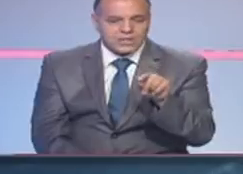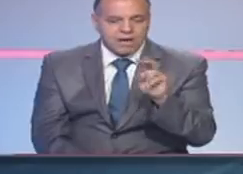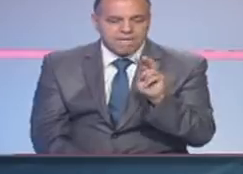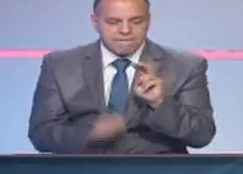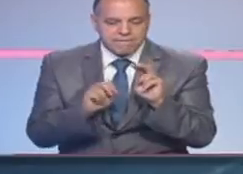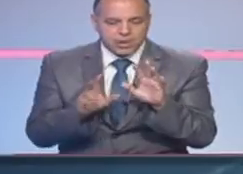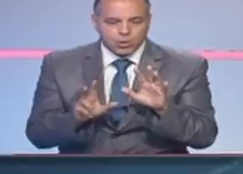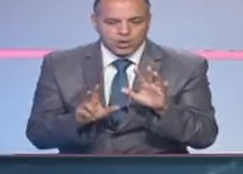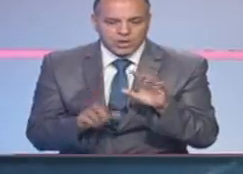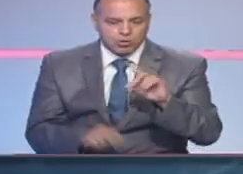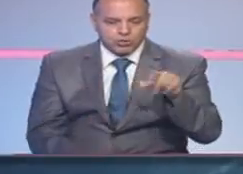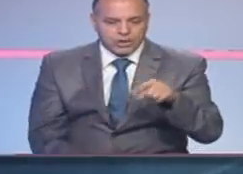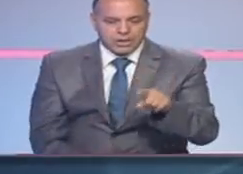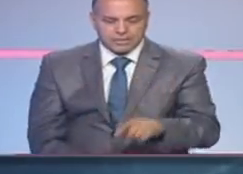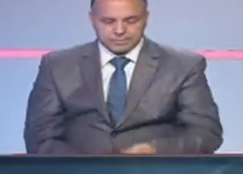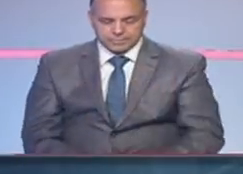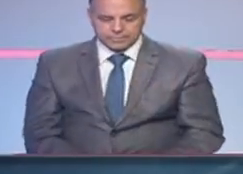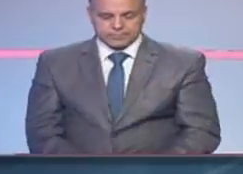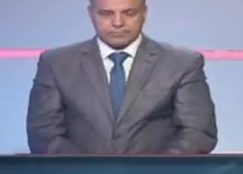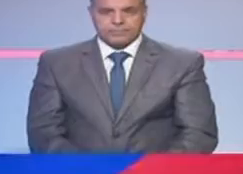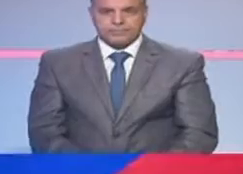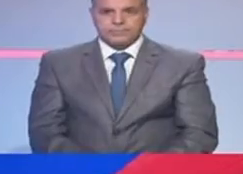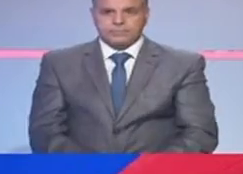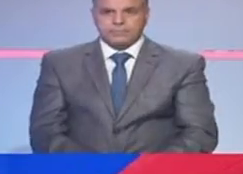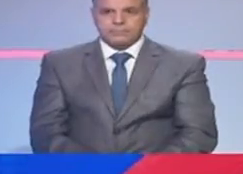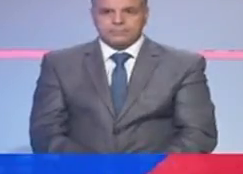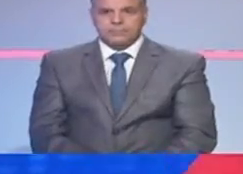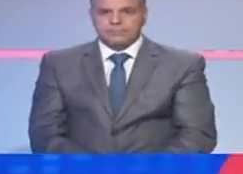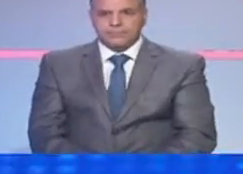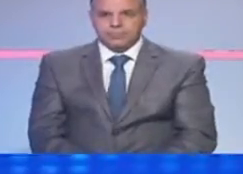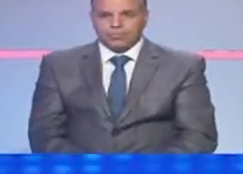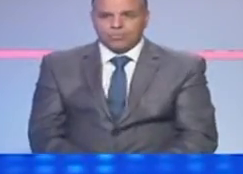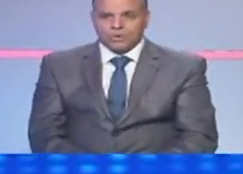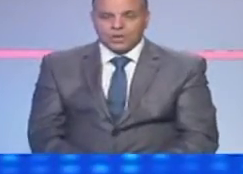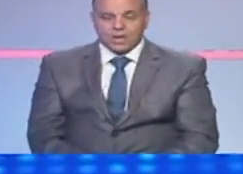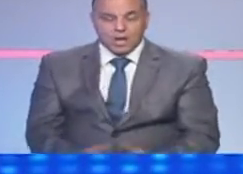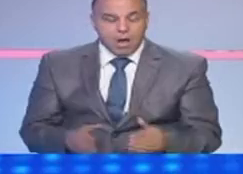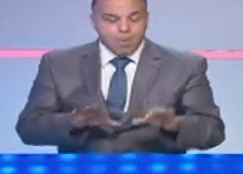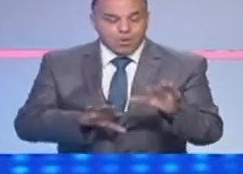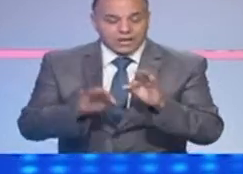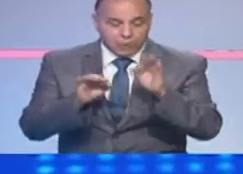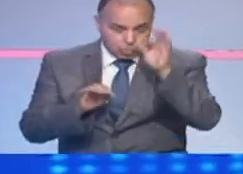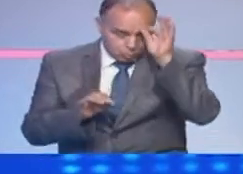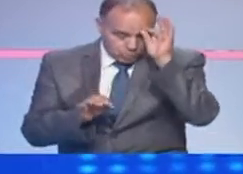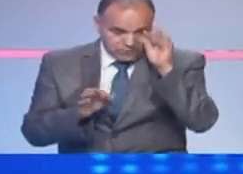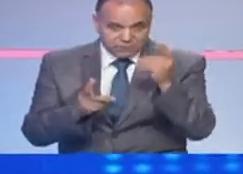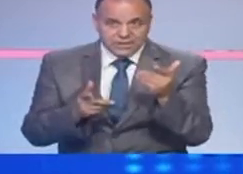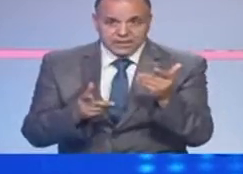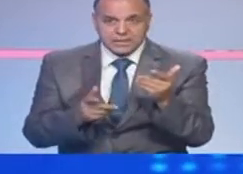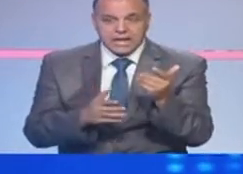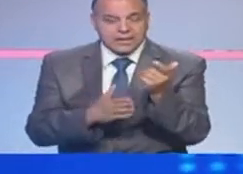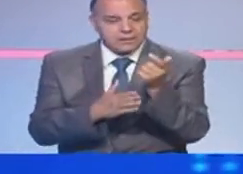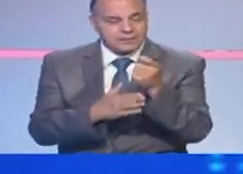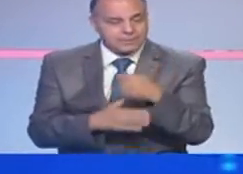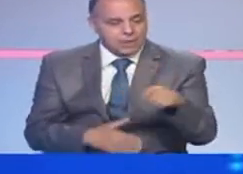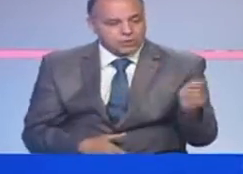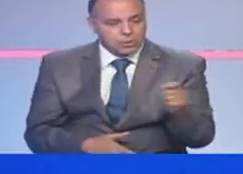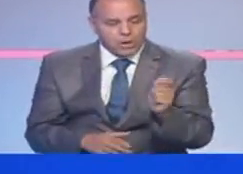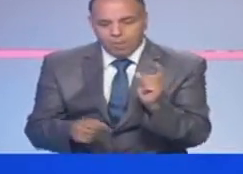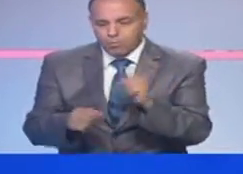والعشرين من الشهر ذاته انهى المنتخب الوطني التونسي لكره الطاوله